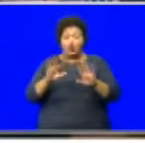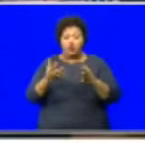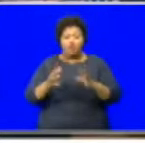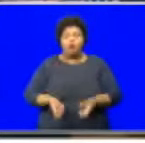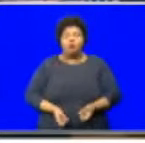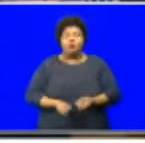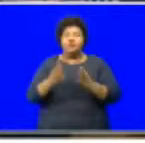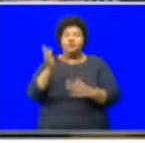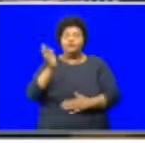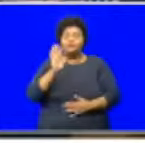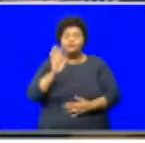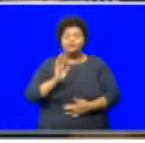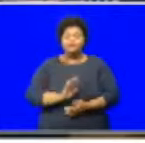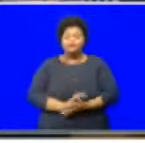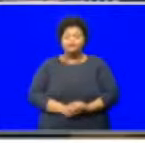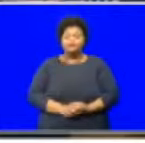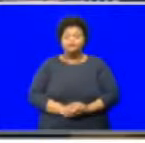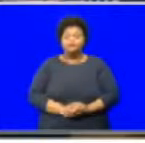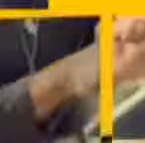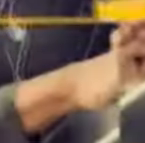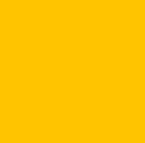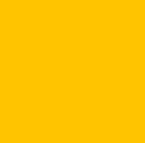Busuku abebuhle, usale kahle.